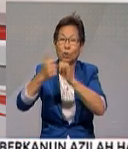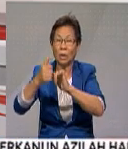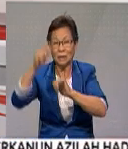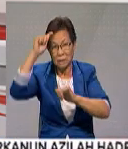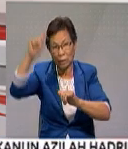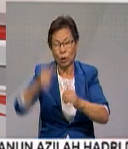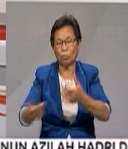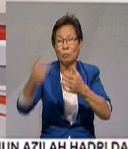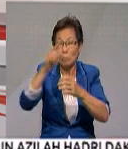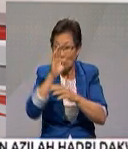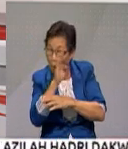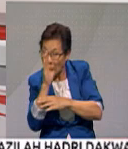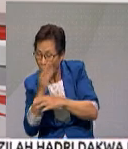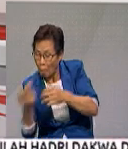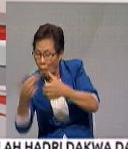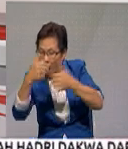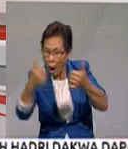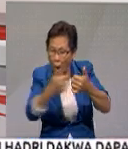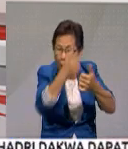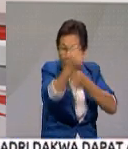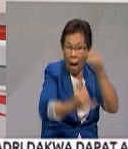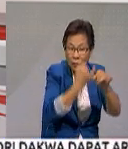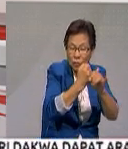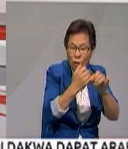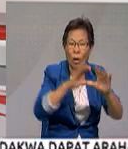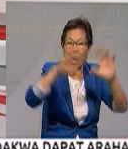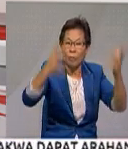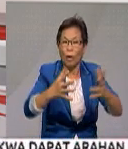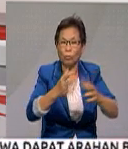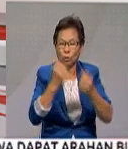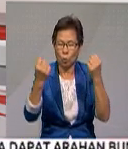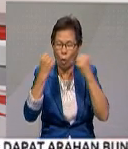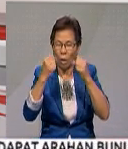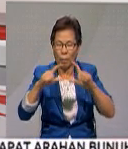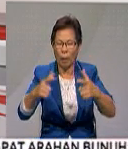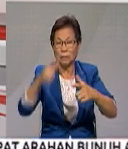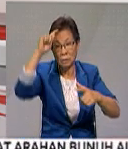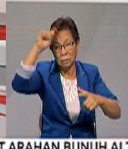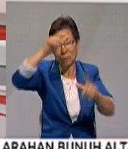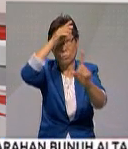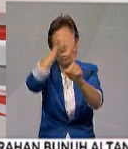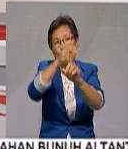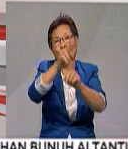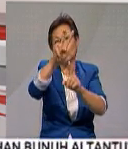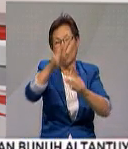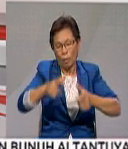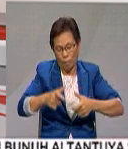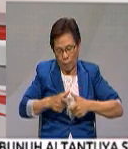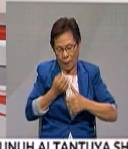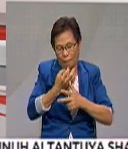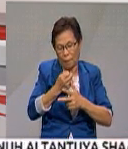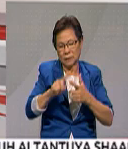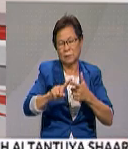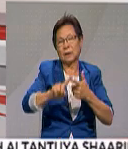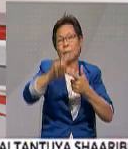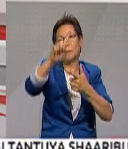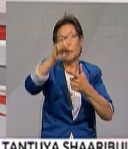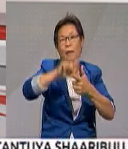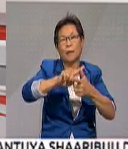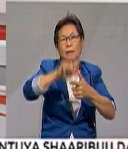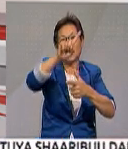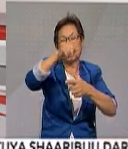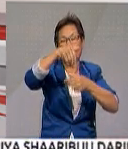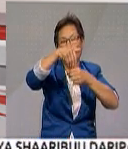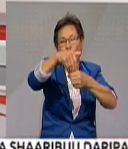menyertai kejohanan antarabangsa bagi memantapkan lagi persiapan pasukan. Terengganu menyasarkan 2 pingat emas manakala 1 pingat emas